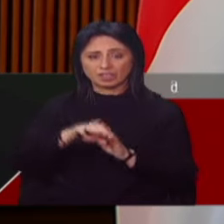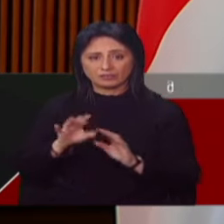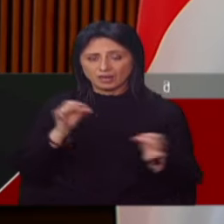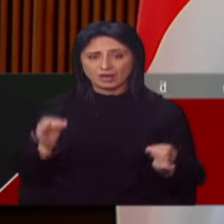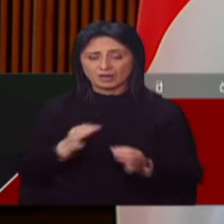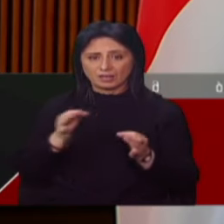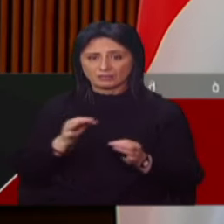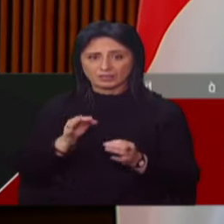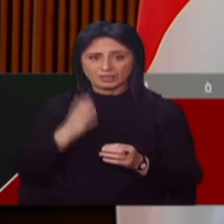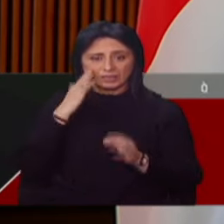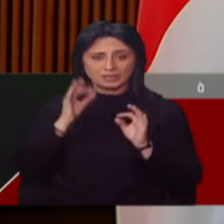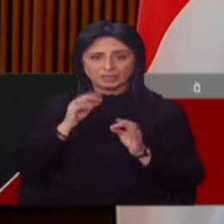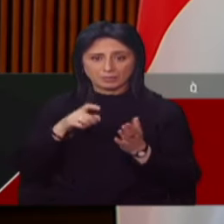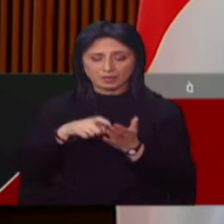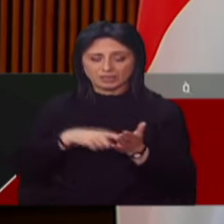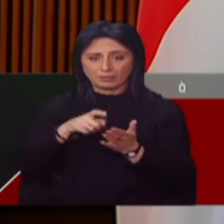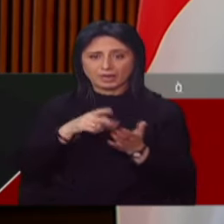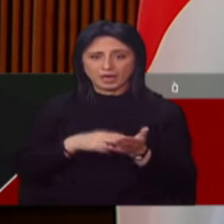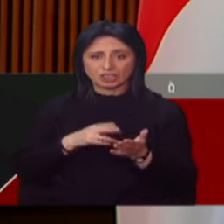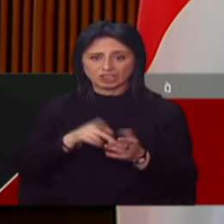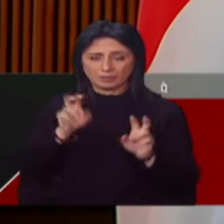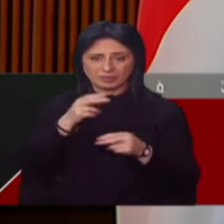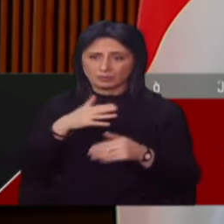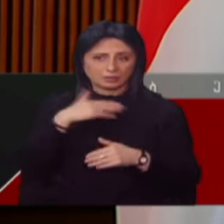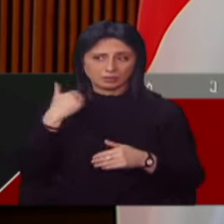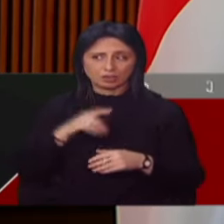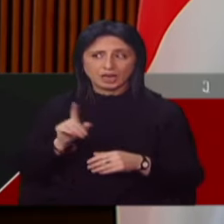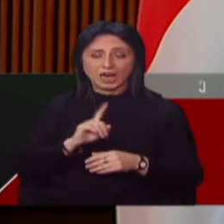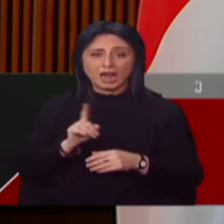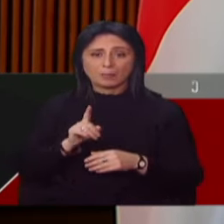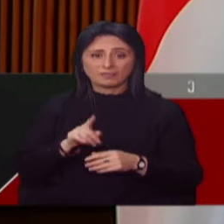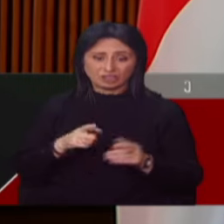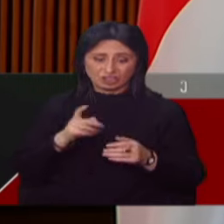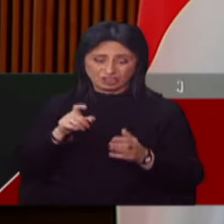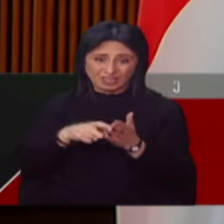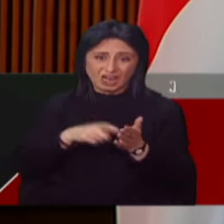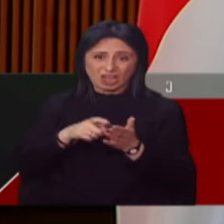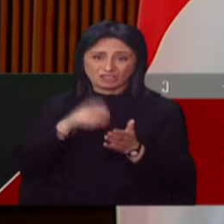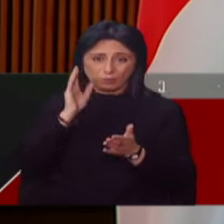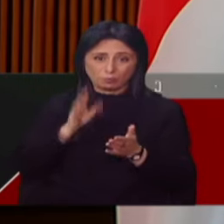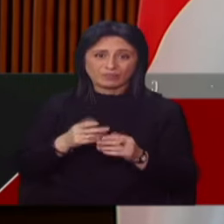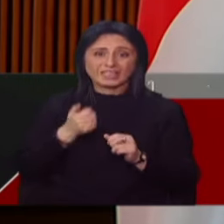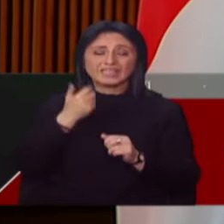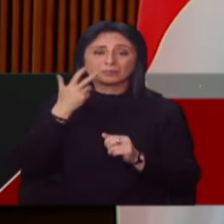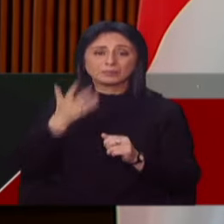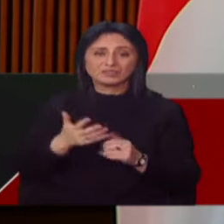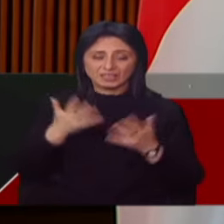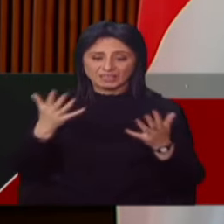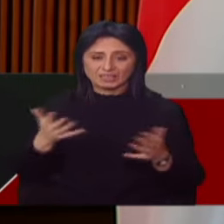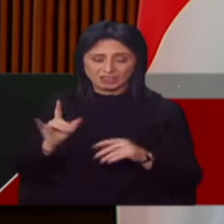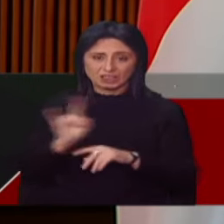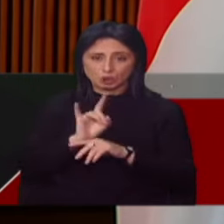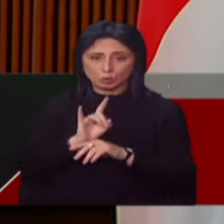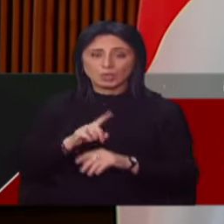არანაირ სამართლებრივ გარჩევაში ამ თემის. ან თუ რაღაცაში გარჩევაში შევლენ, იმდენად დიდი